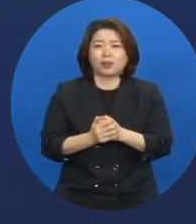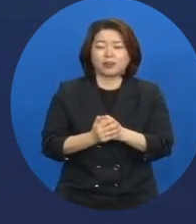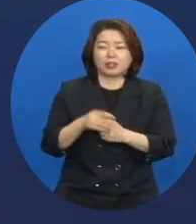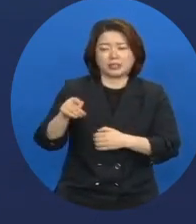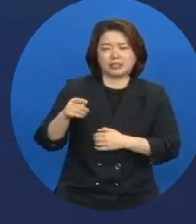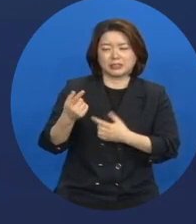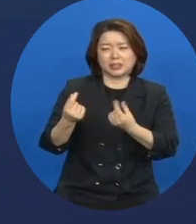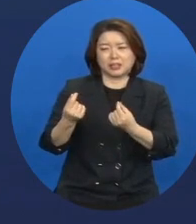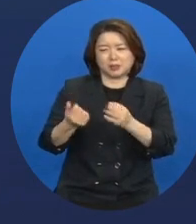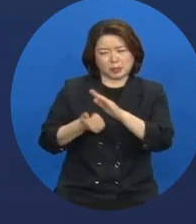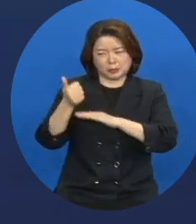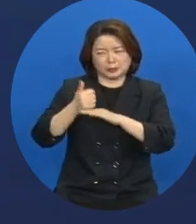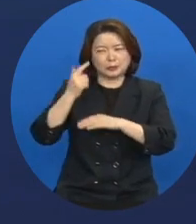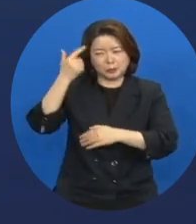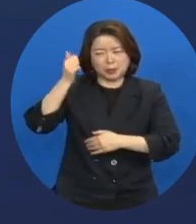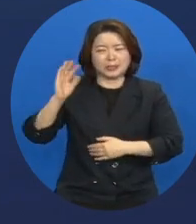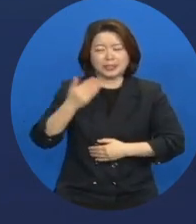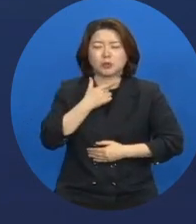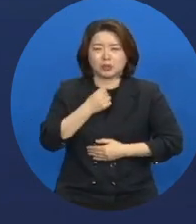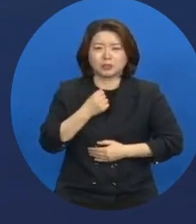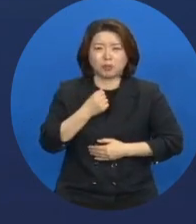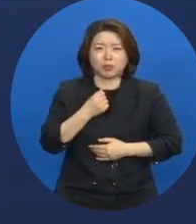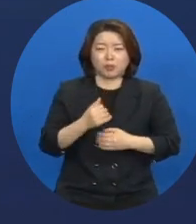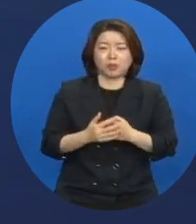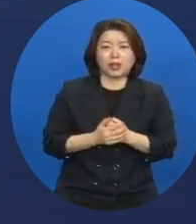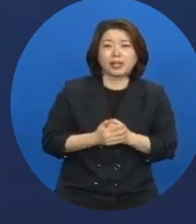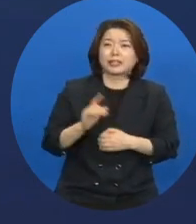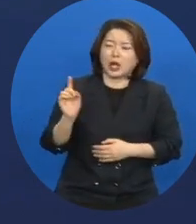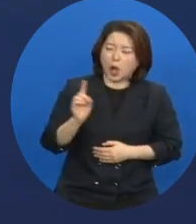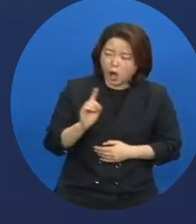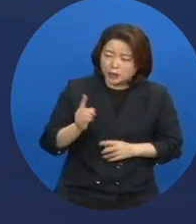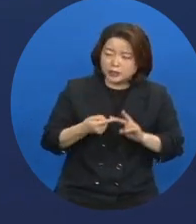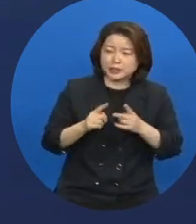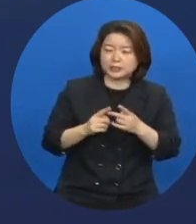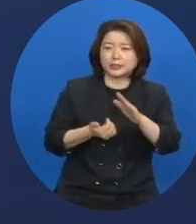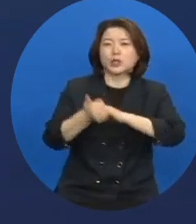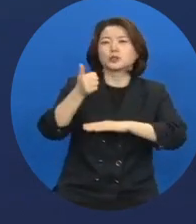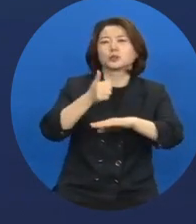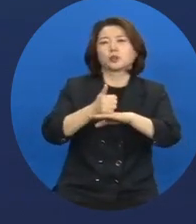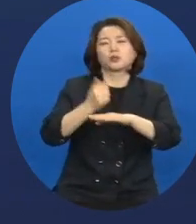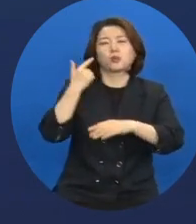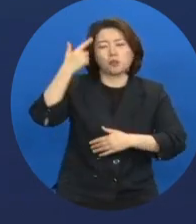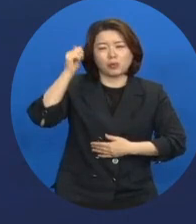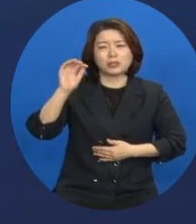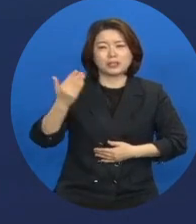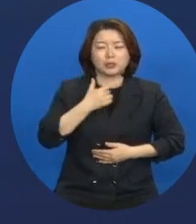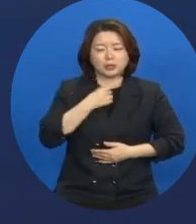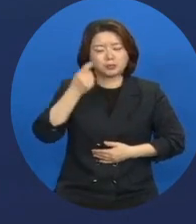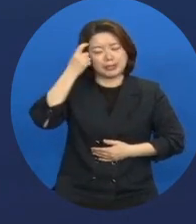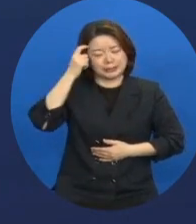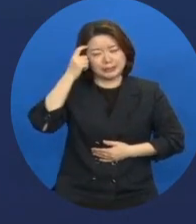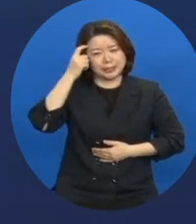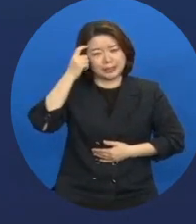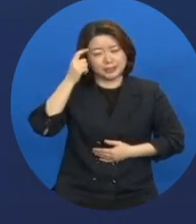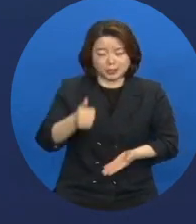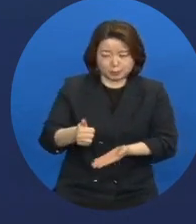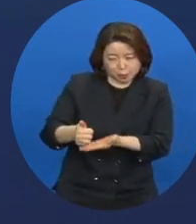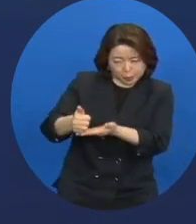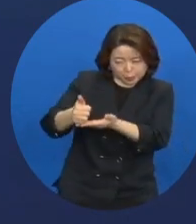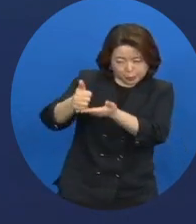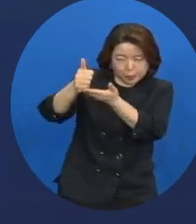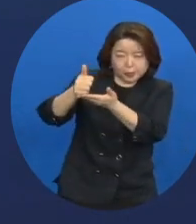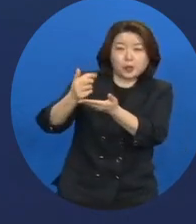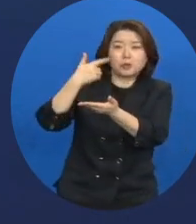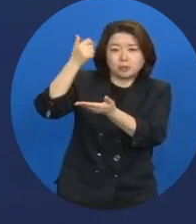그렇게 생각했습니다. 어떻게 해서든지 나는 성공하는 목사가 돼야 되겠다, 대접받고